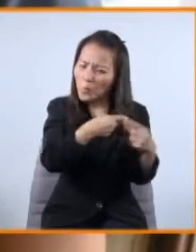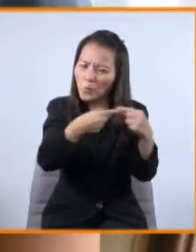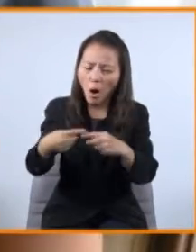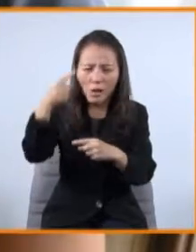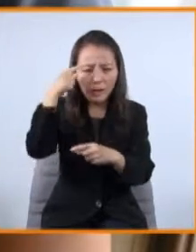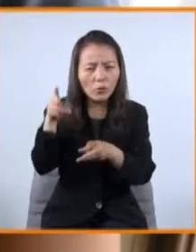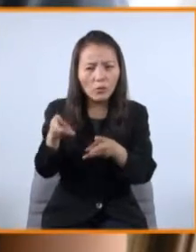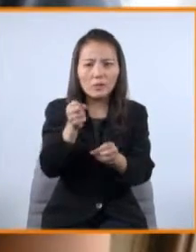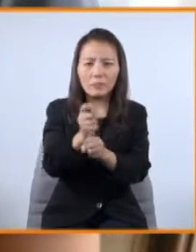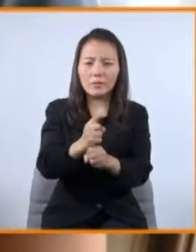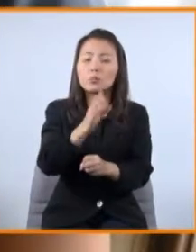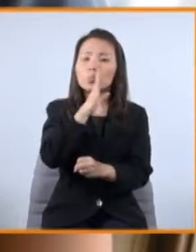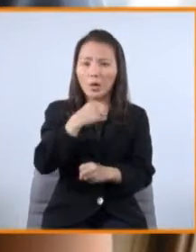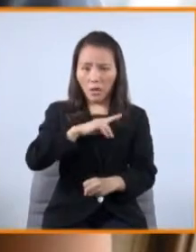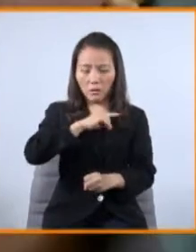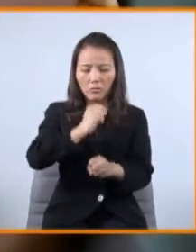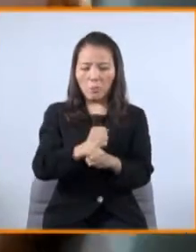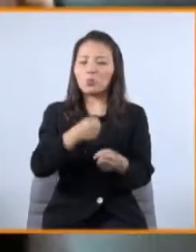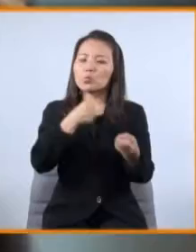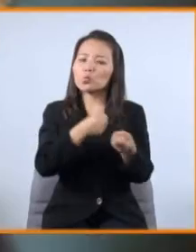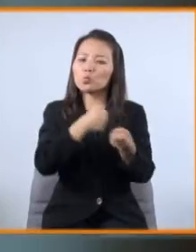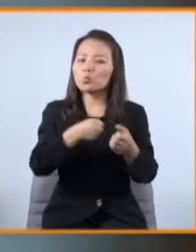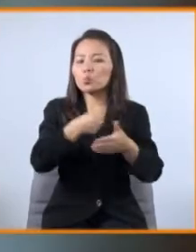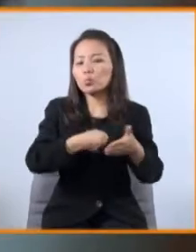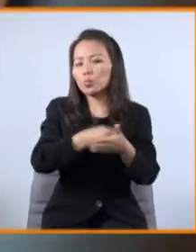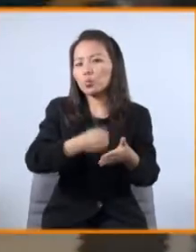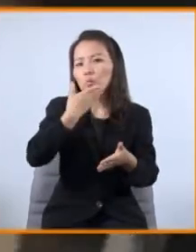ไหมถ้าเราคิดว่าเราใช่ก็สู้ต่อไปนะคะ